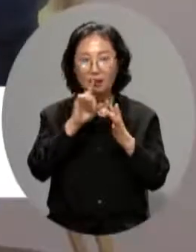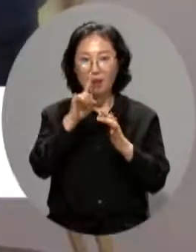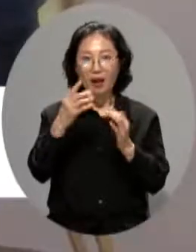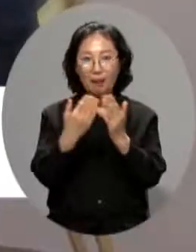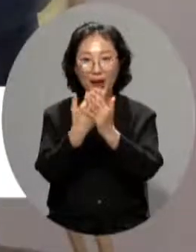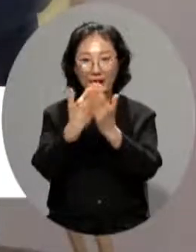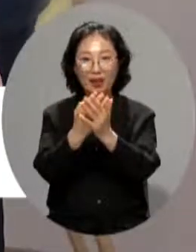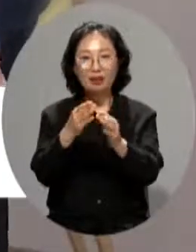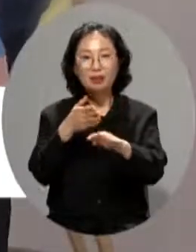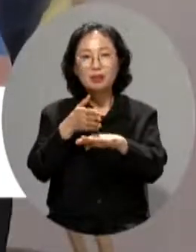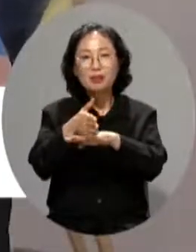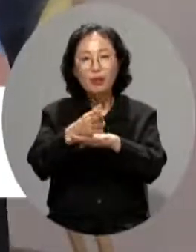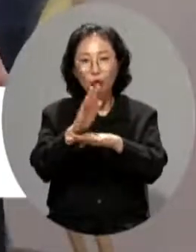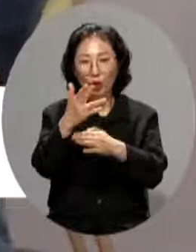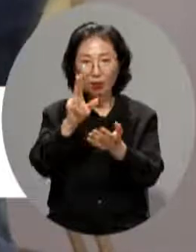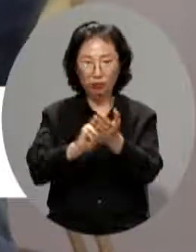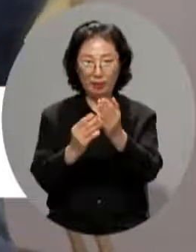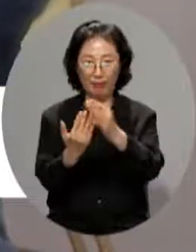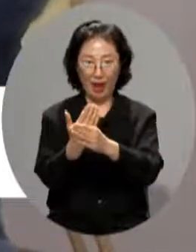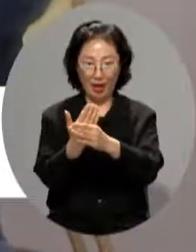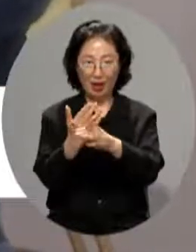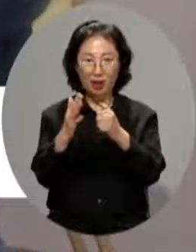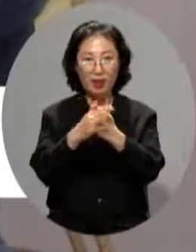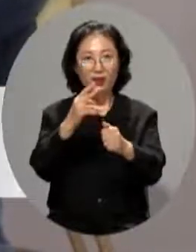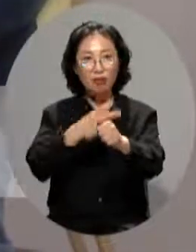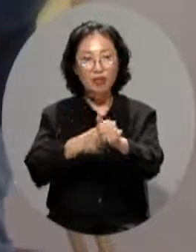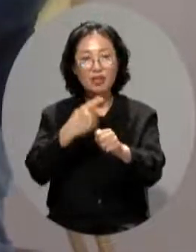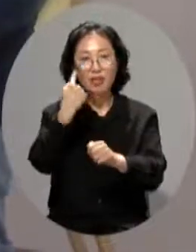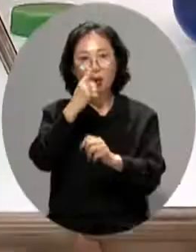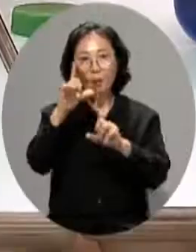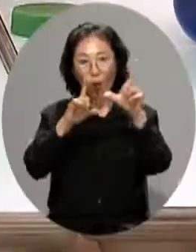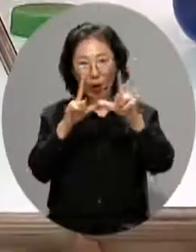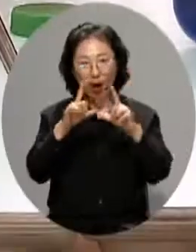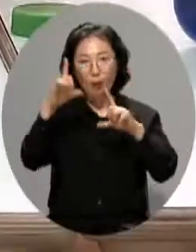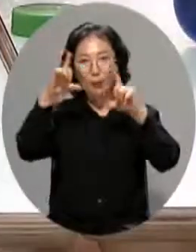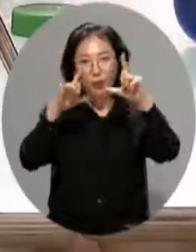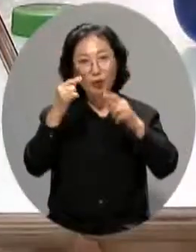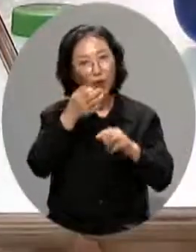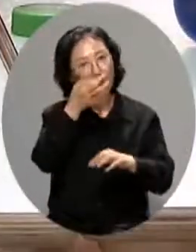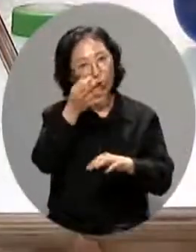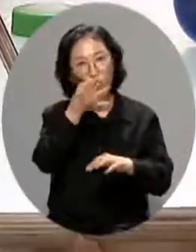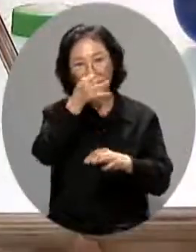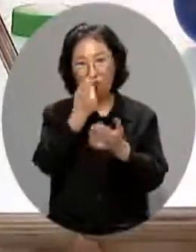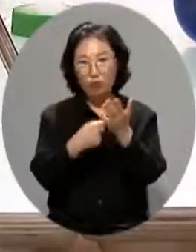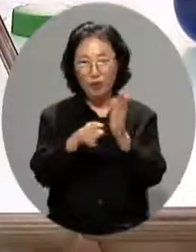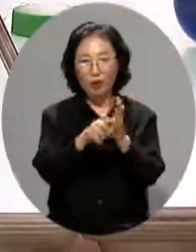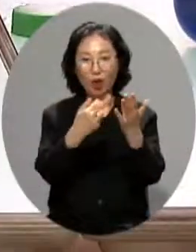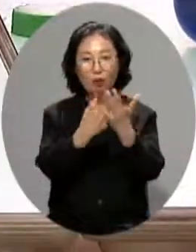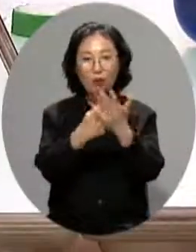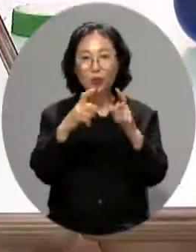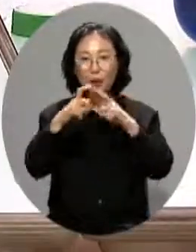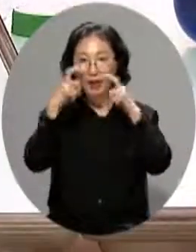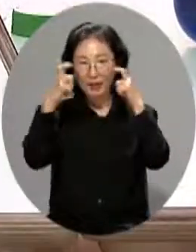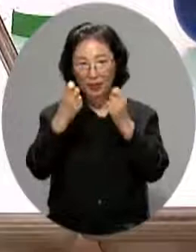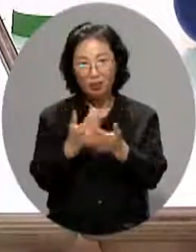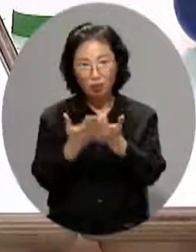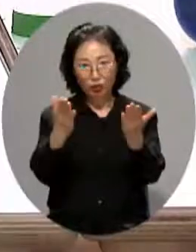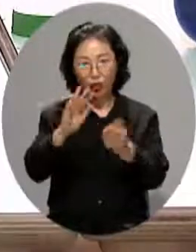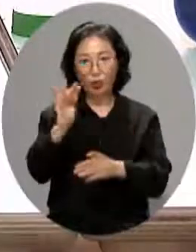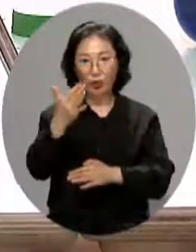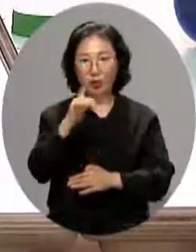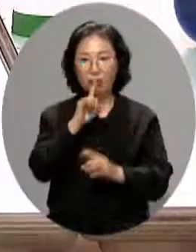지연되는 문제가 나타났다며 교사의 입 모양과 표정이 노출될 수 있도록 초 명 마스크를 보 급하게 됐다 고